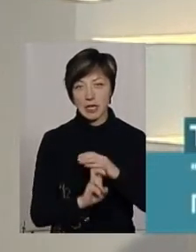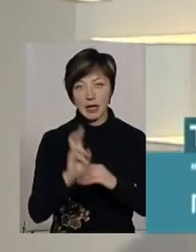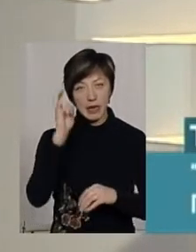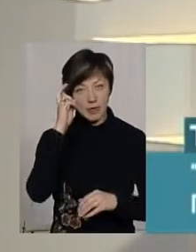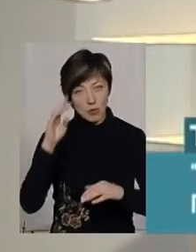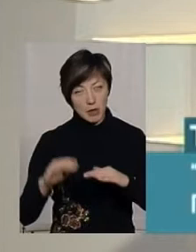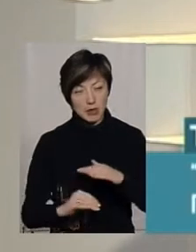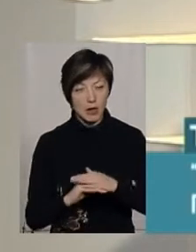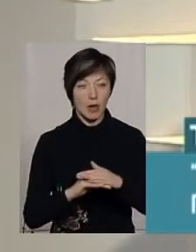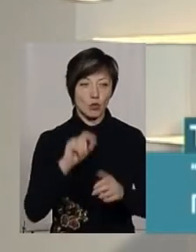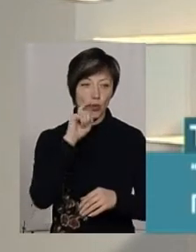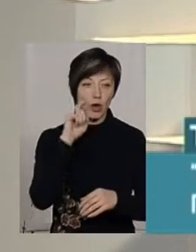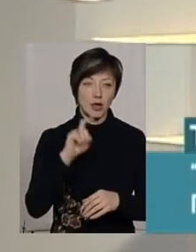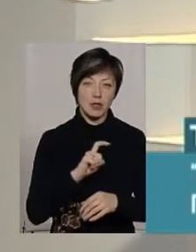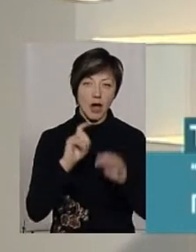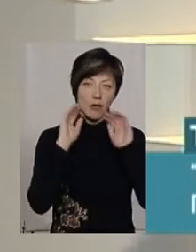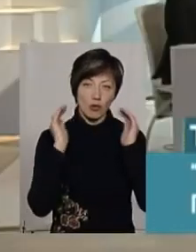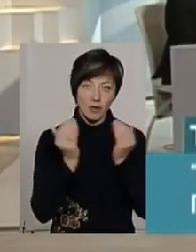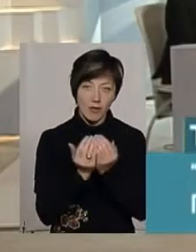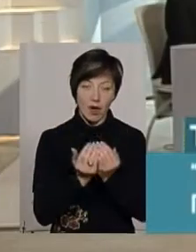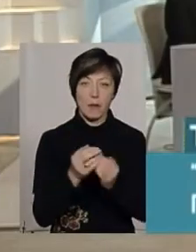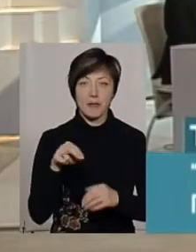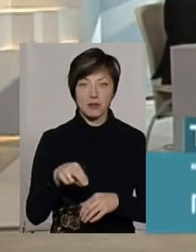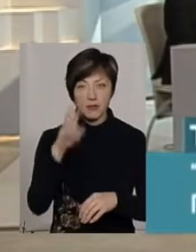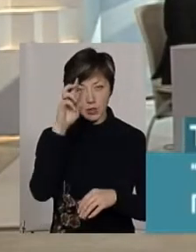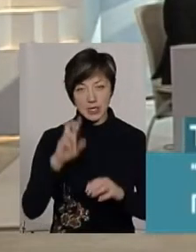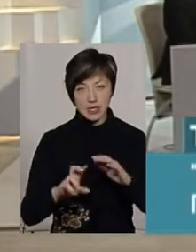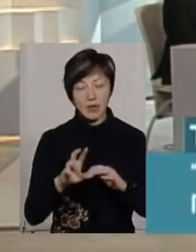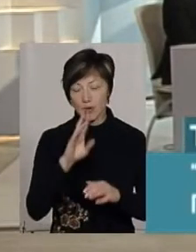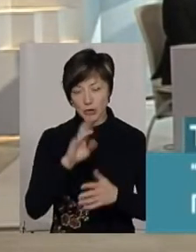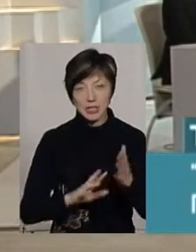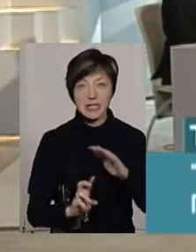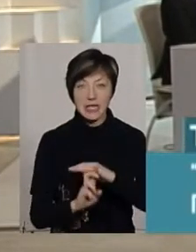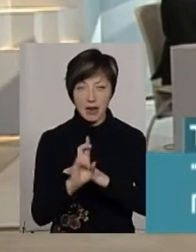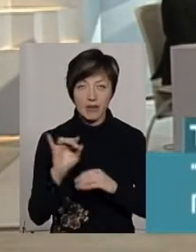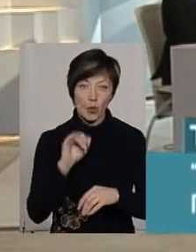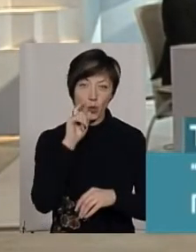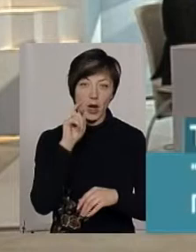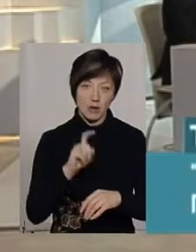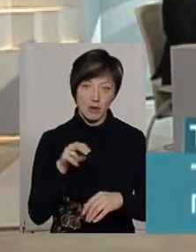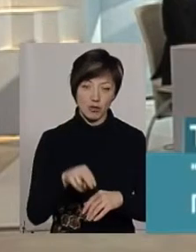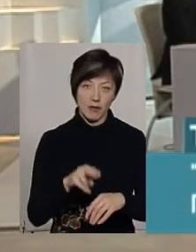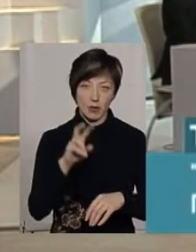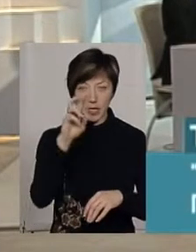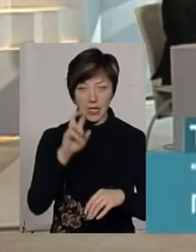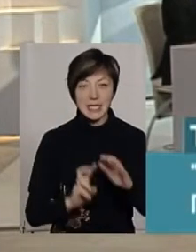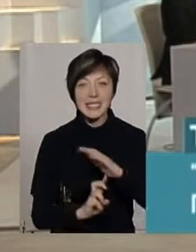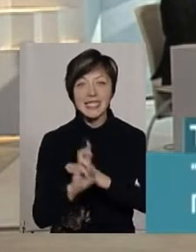церкви Київського патріархату, Української автокефальної православної церкви, а також Української православної